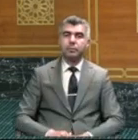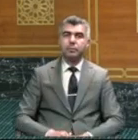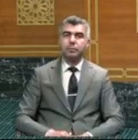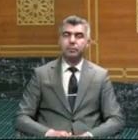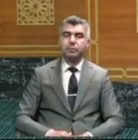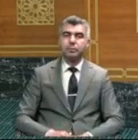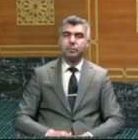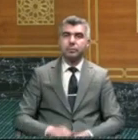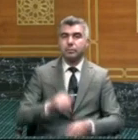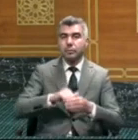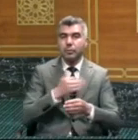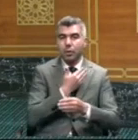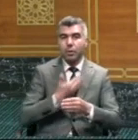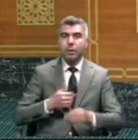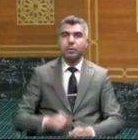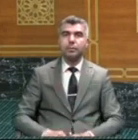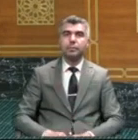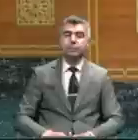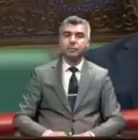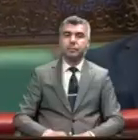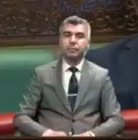السيده المستشار المحترمه تفضلي